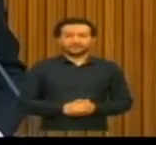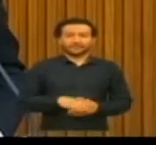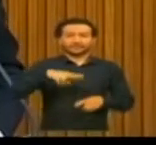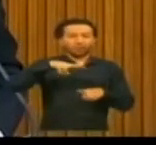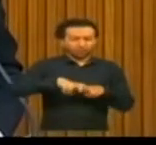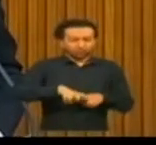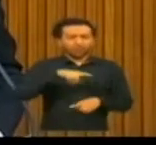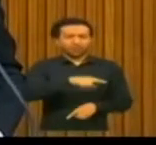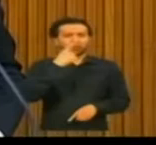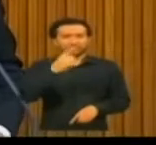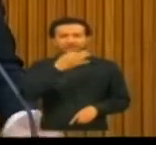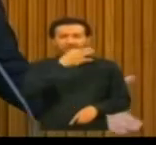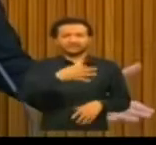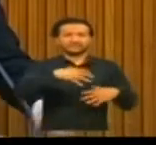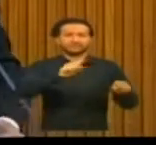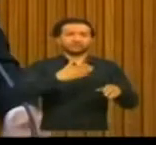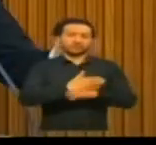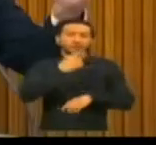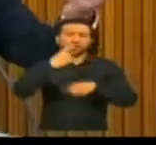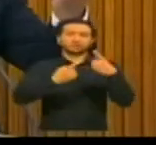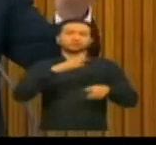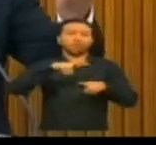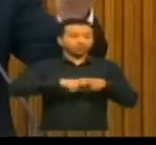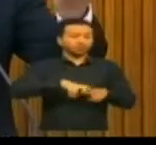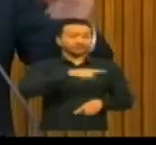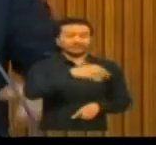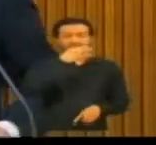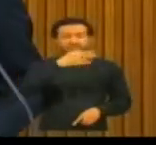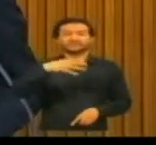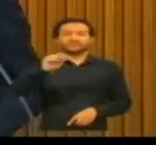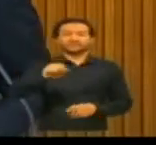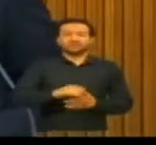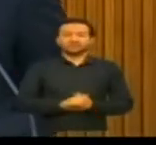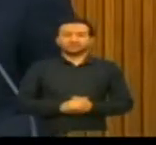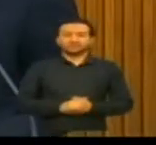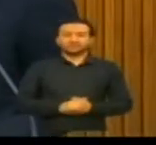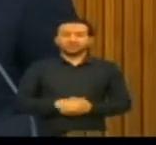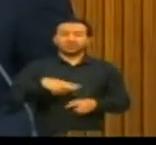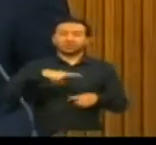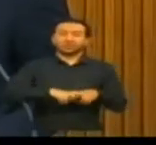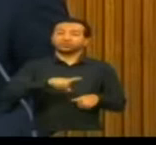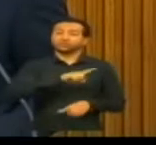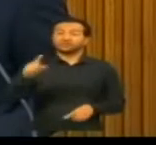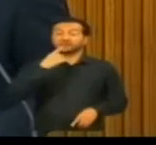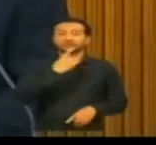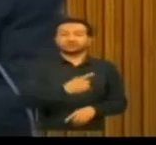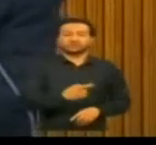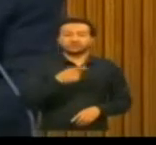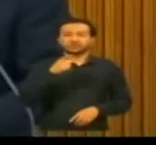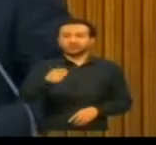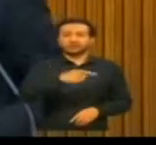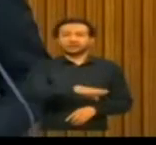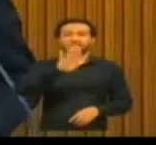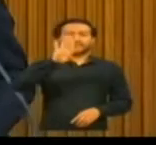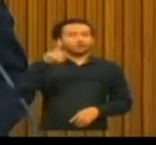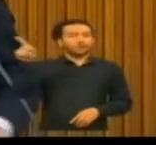Oturmalarına bile izin verilmiyor. Zaten konuşmuyorlar. Oturmalarına bile izin verilmiyor. Oturmayacaksın deniyor. Hani sen